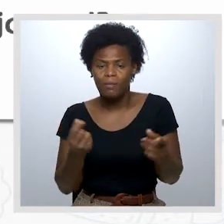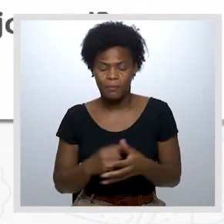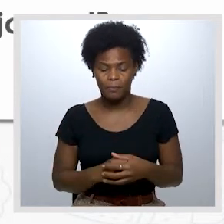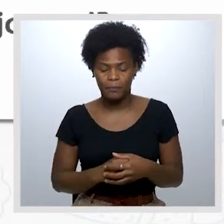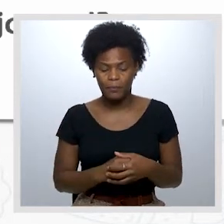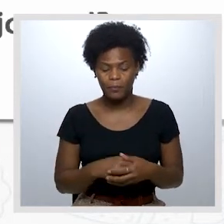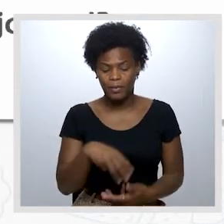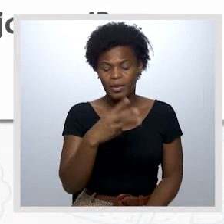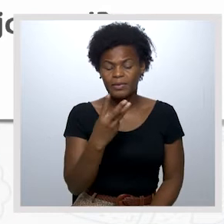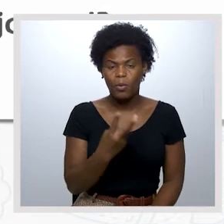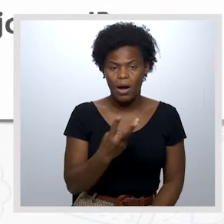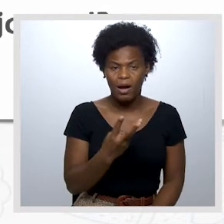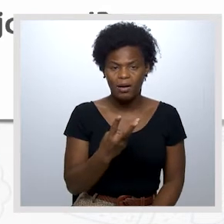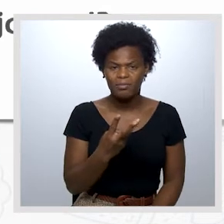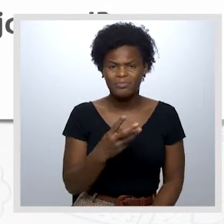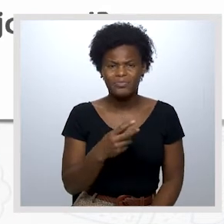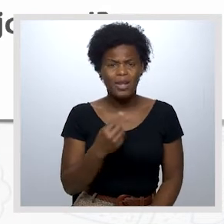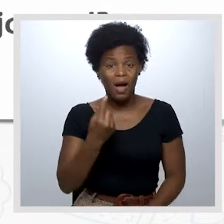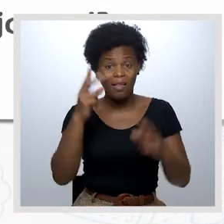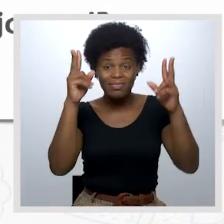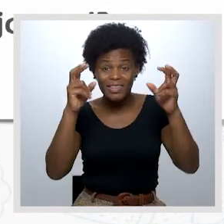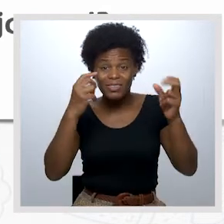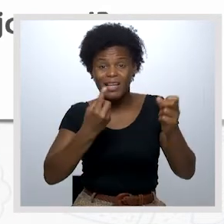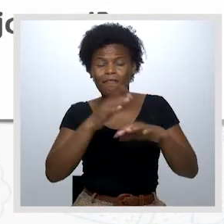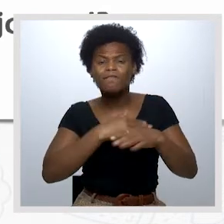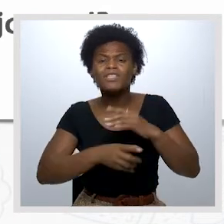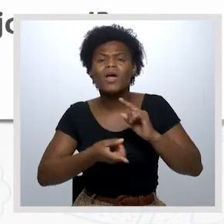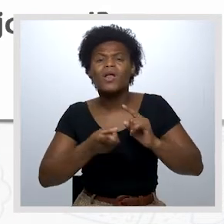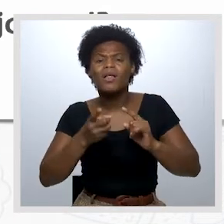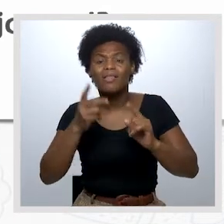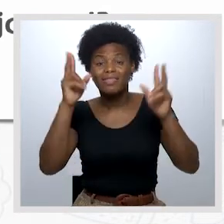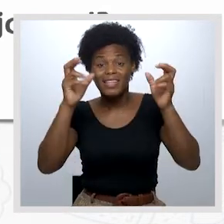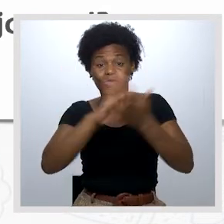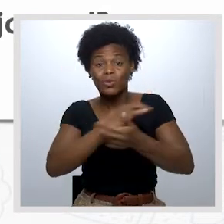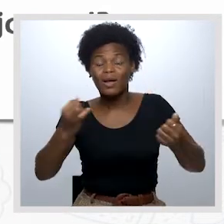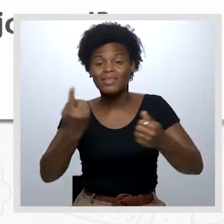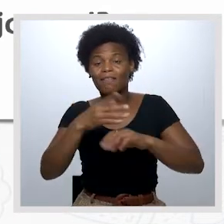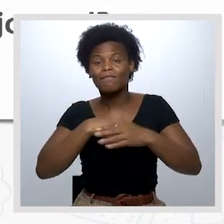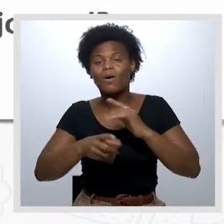3. À quoi sert un titre de journal?